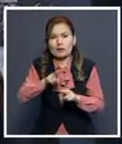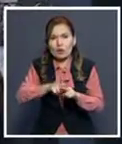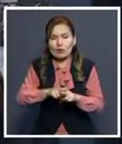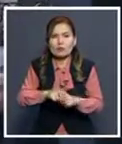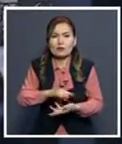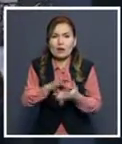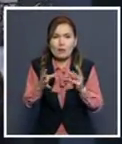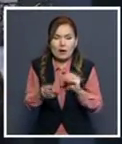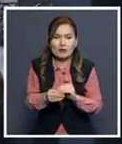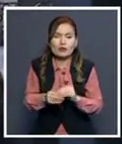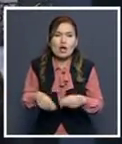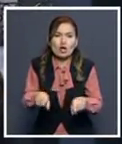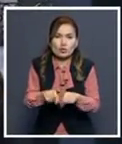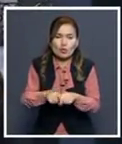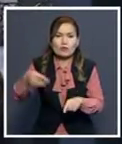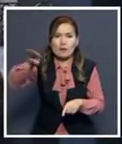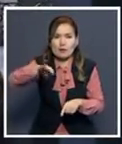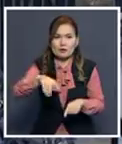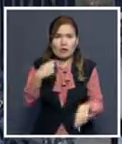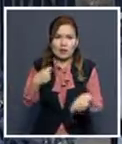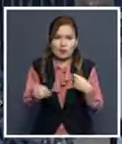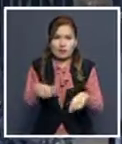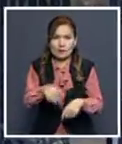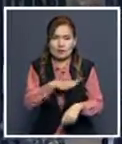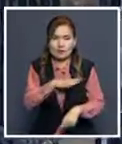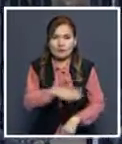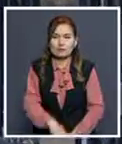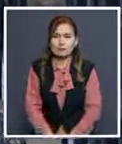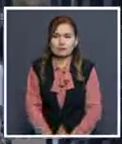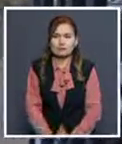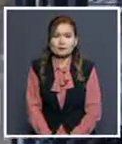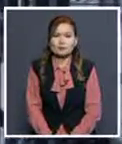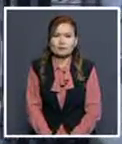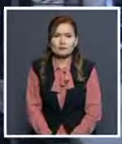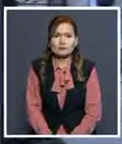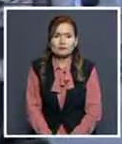бөлігі 523 800 еуроға сатылған еді.